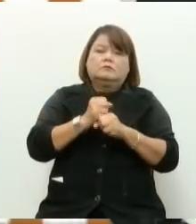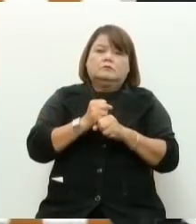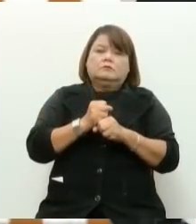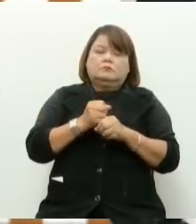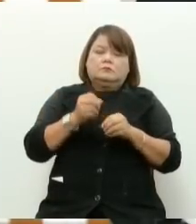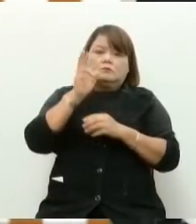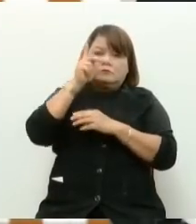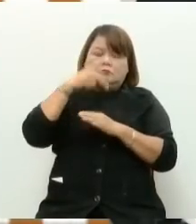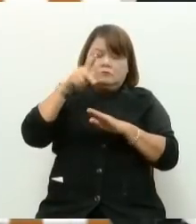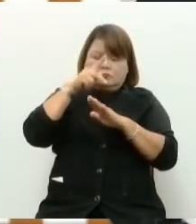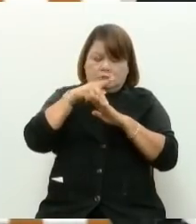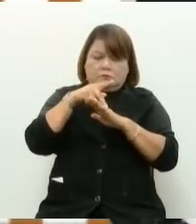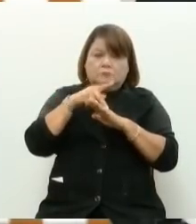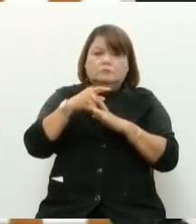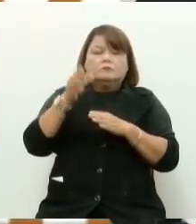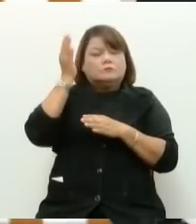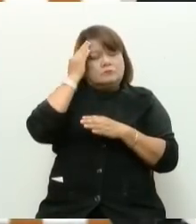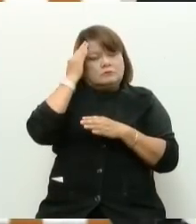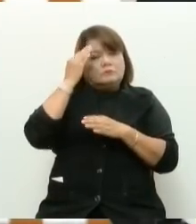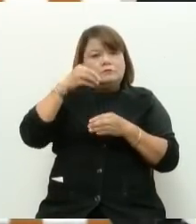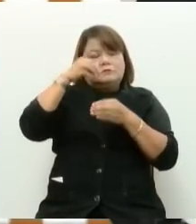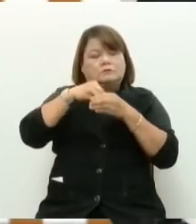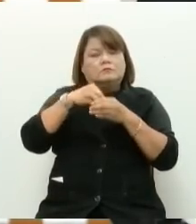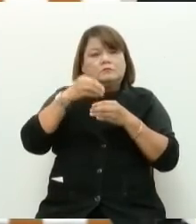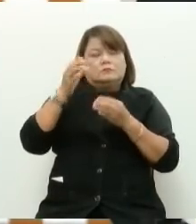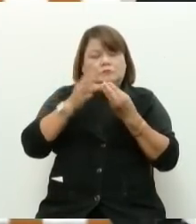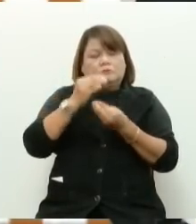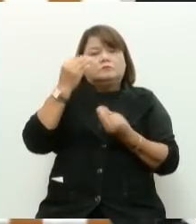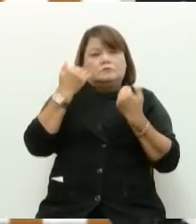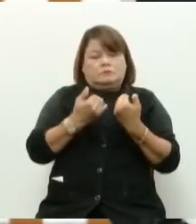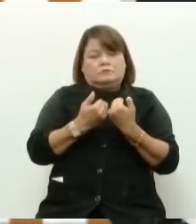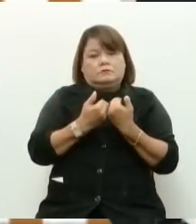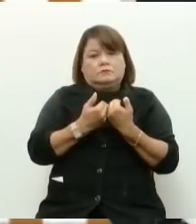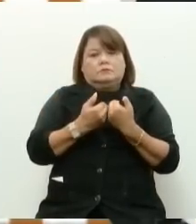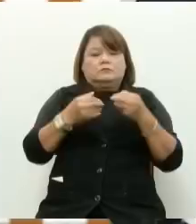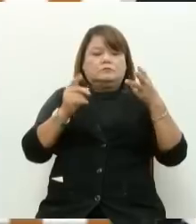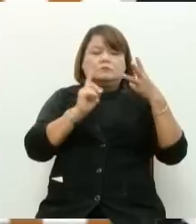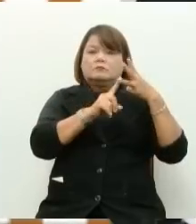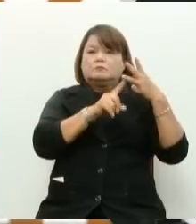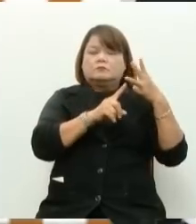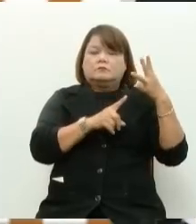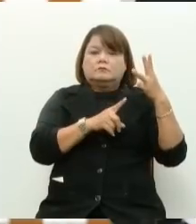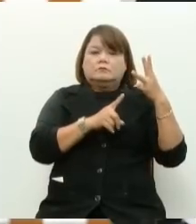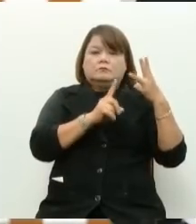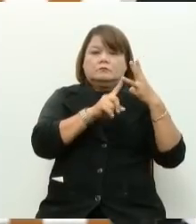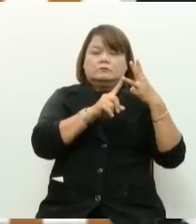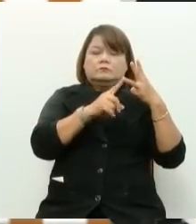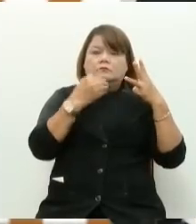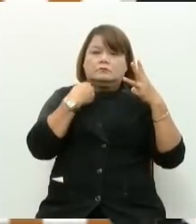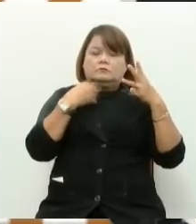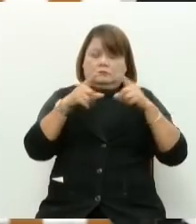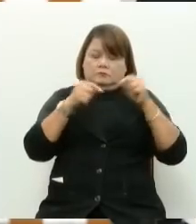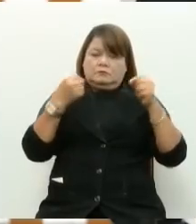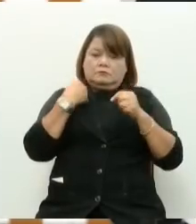เขตพื้นที่การศึกษานะคะได้รับทราบภายในสัปดาห์นี้ค่ะแล้วก็ประเด็นที่3นะคะที่จะมาชี้แจงก็จะเป็นกรณี